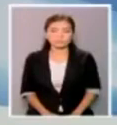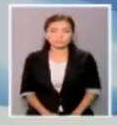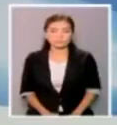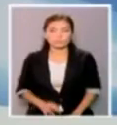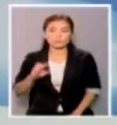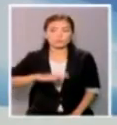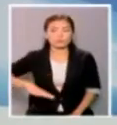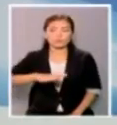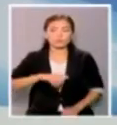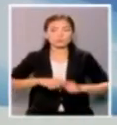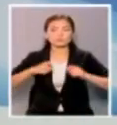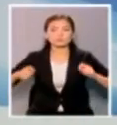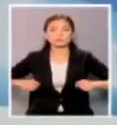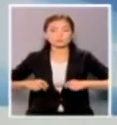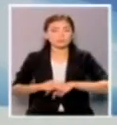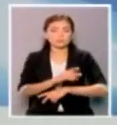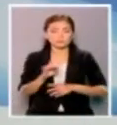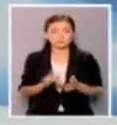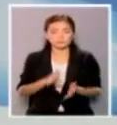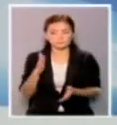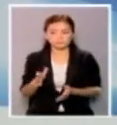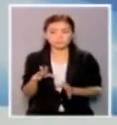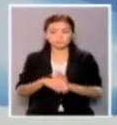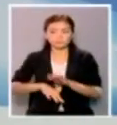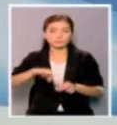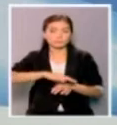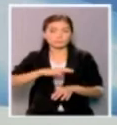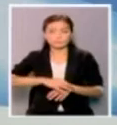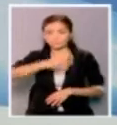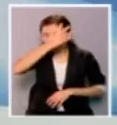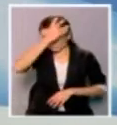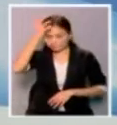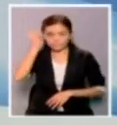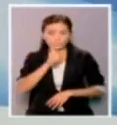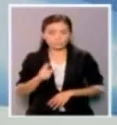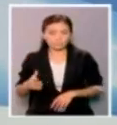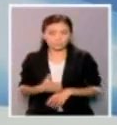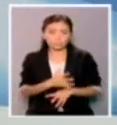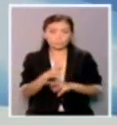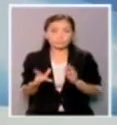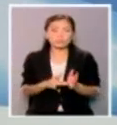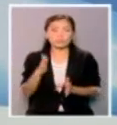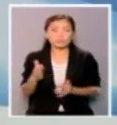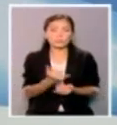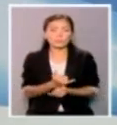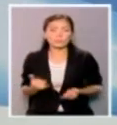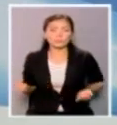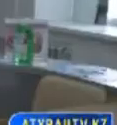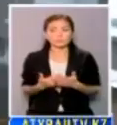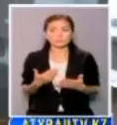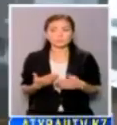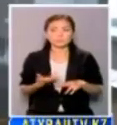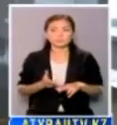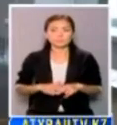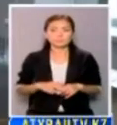В Атырауской области откроются реабилитационные центры для переболевших коронавирусной инфекцией. В центре будут оказывать такие услуги,